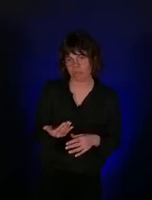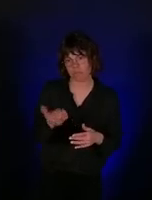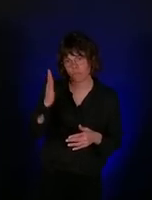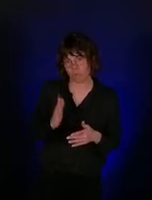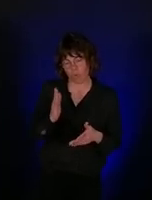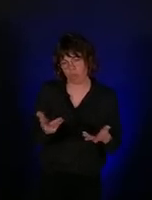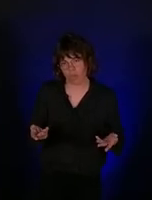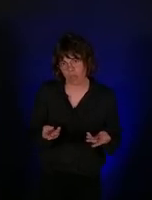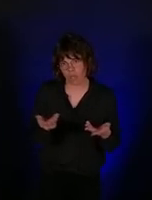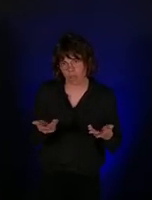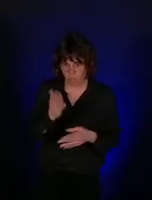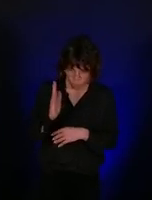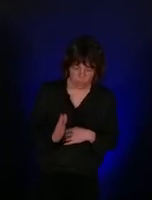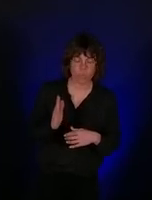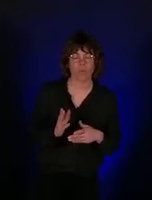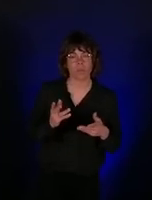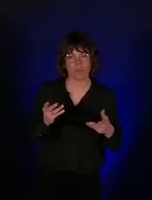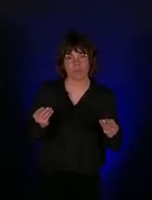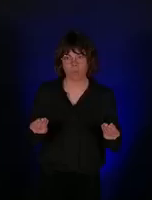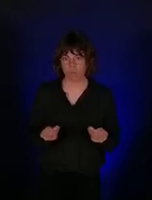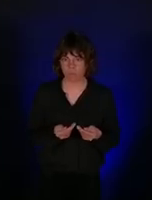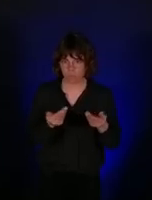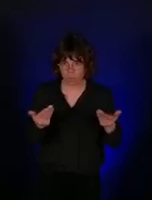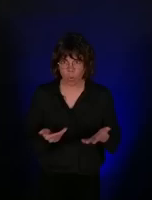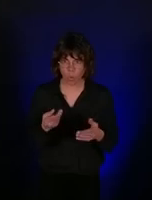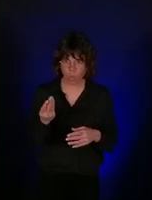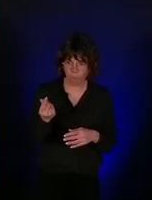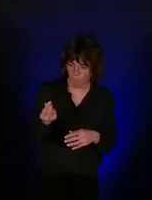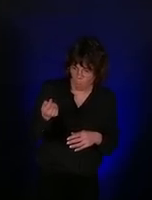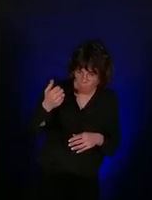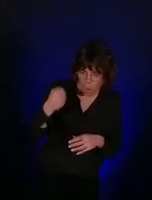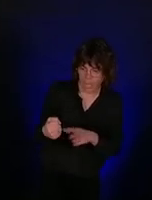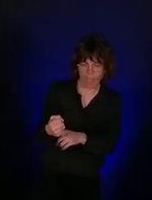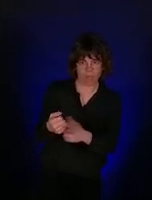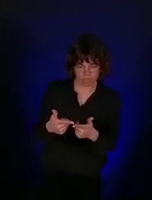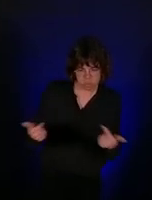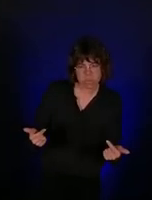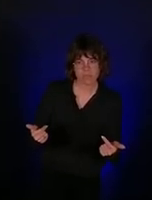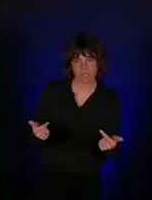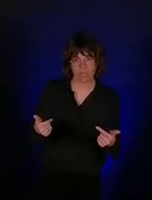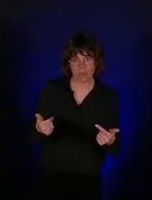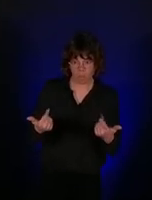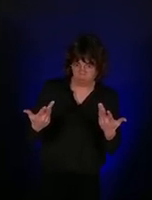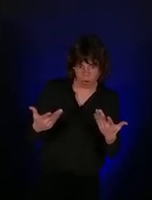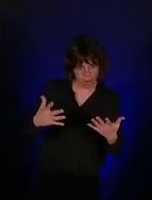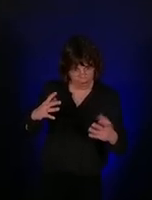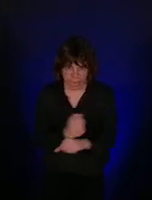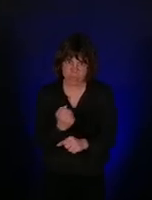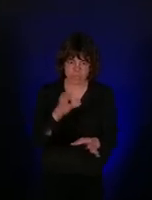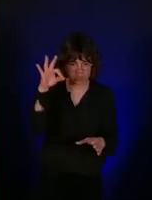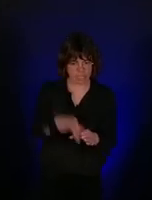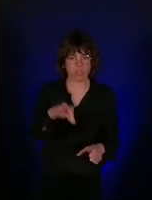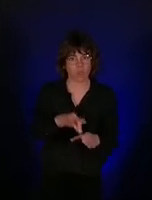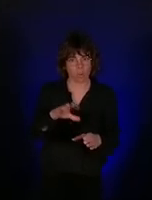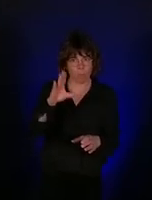on a vraiment besoin de dégager des moyens pour pouvoir accompagner la réussite aux élections